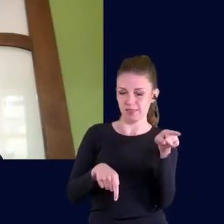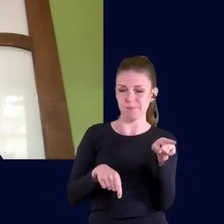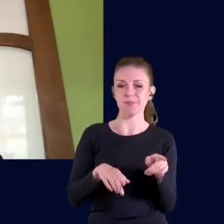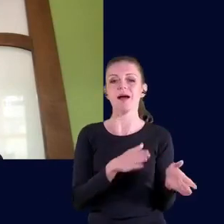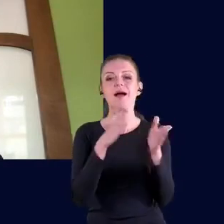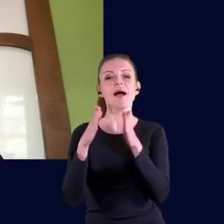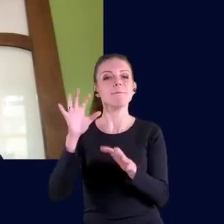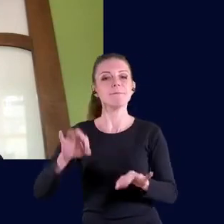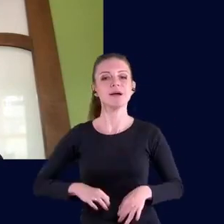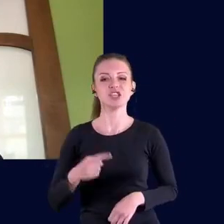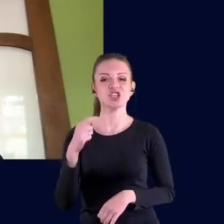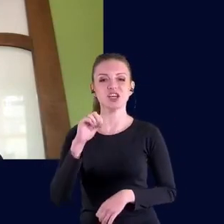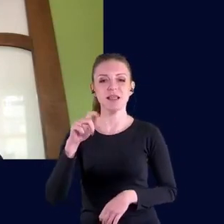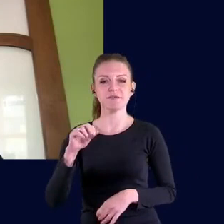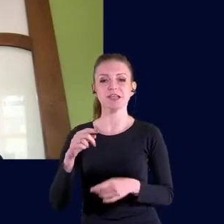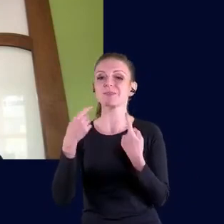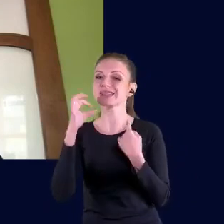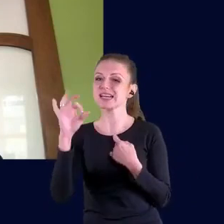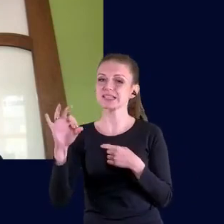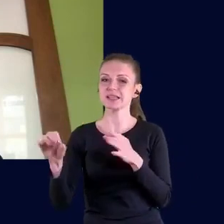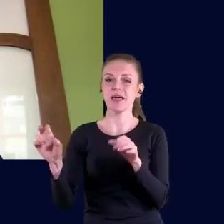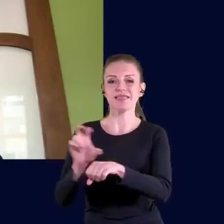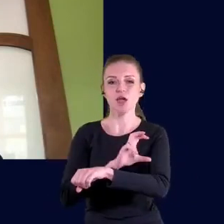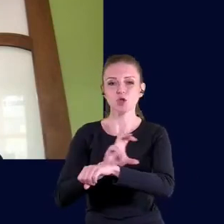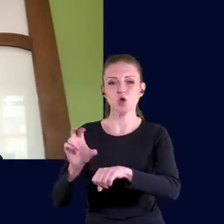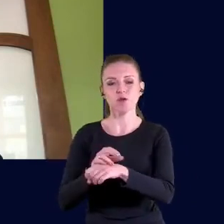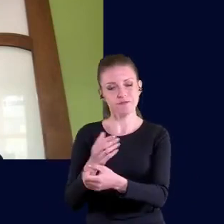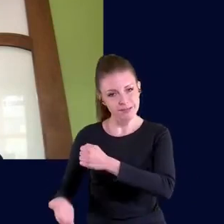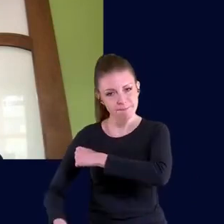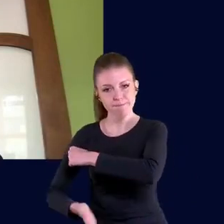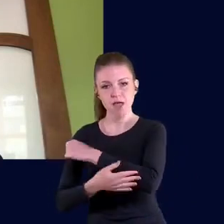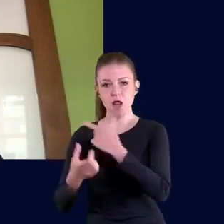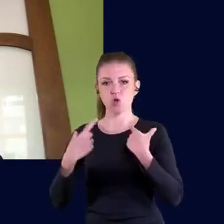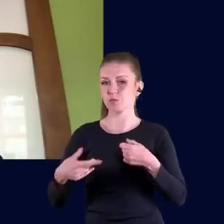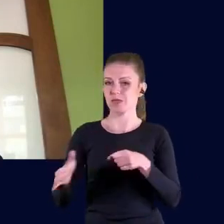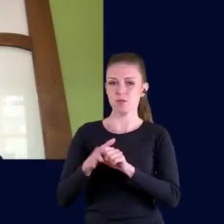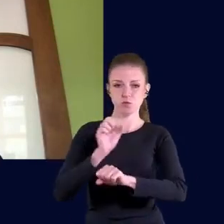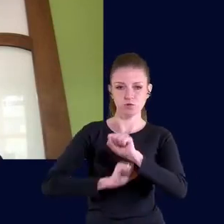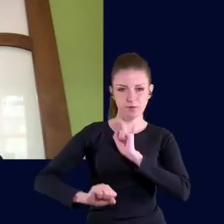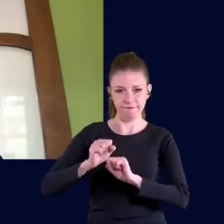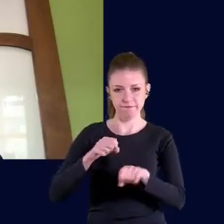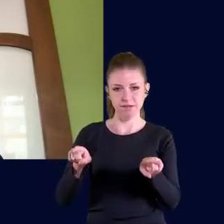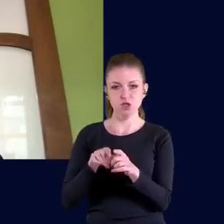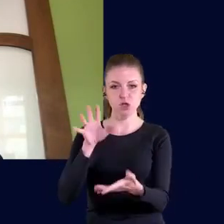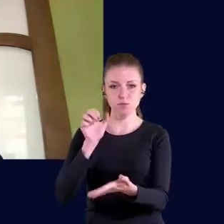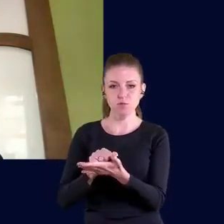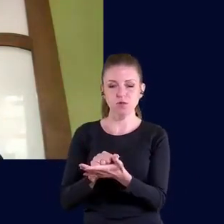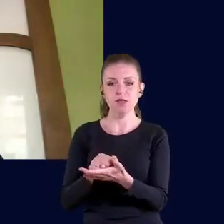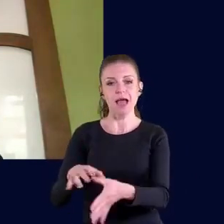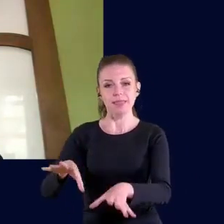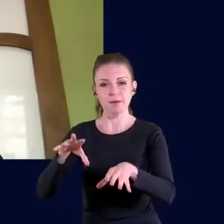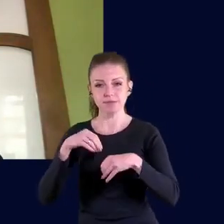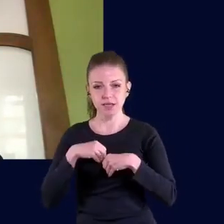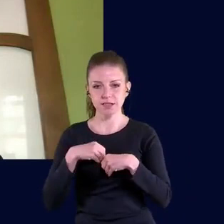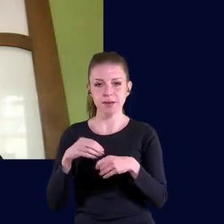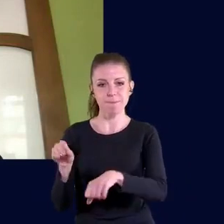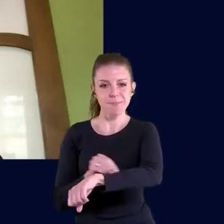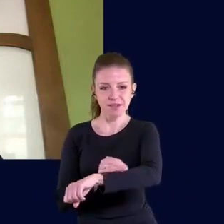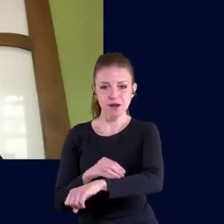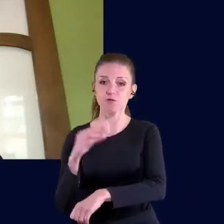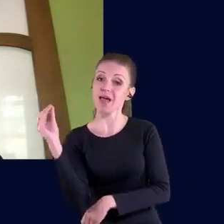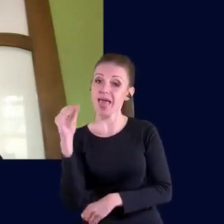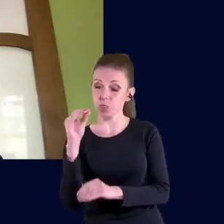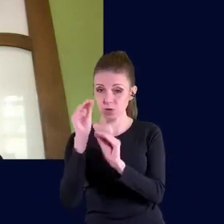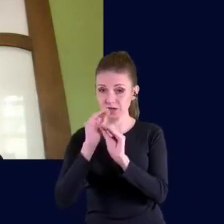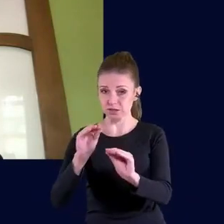specjalistą IT w zakresie technologii wspierających osoby z niepełnosprawnością zajmuje się tworzeniem adaptacji Marriott materiałów